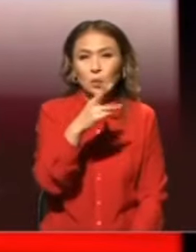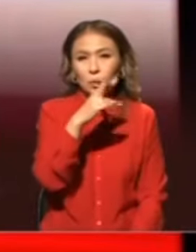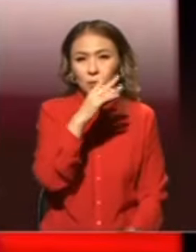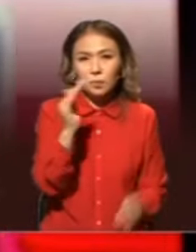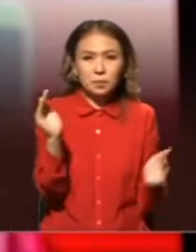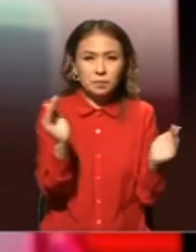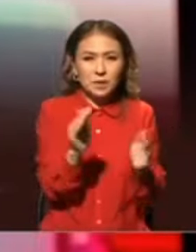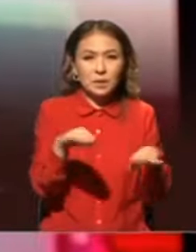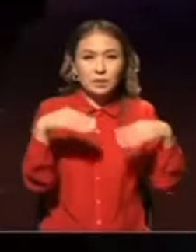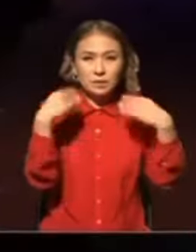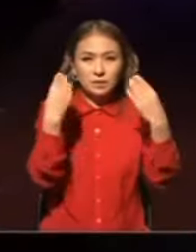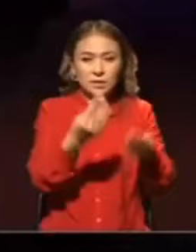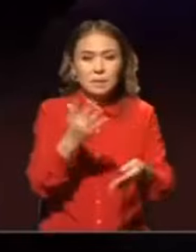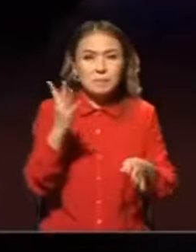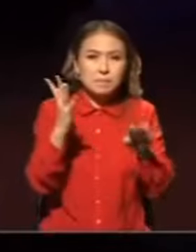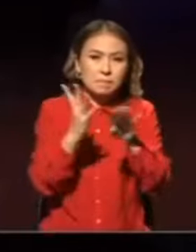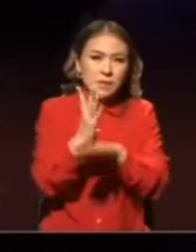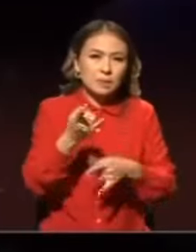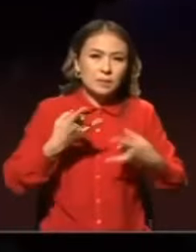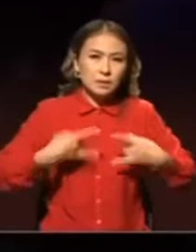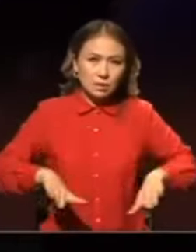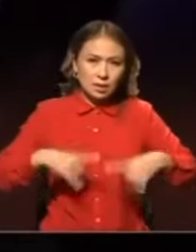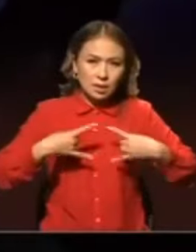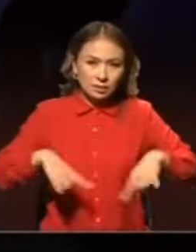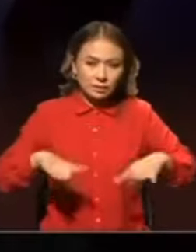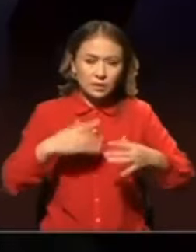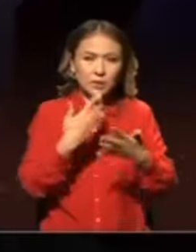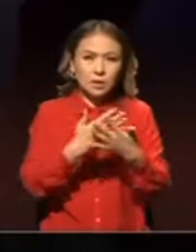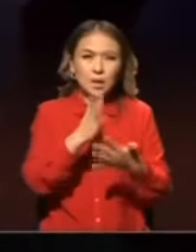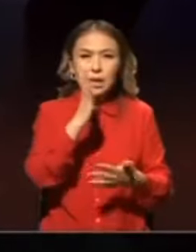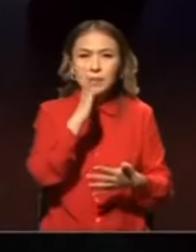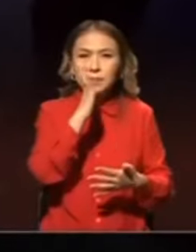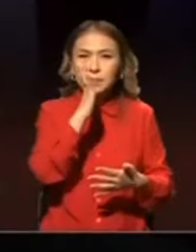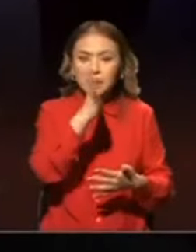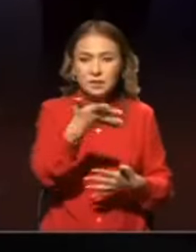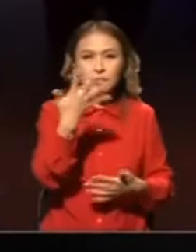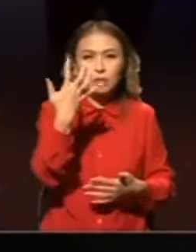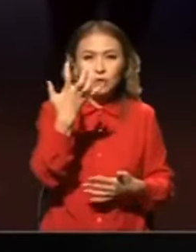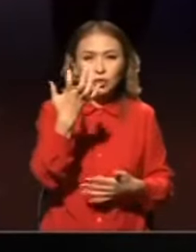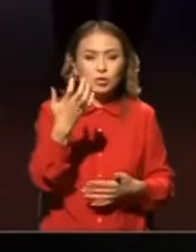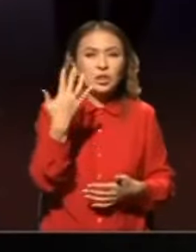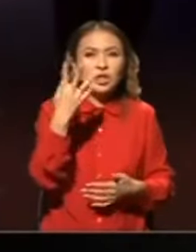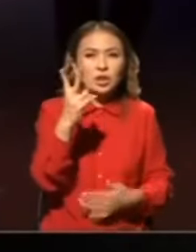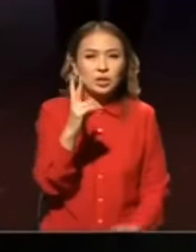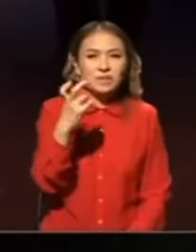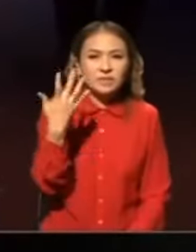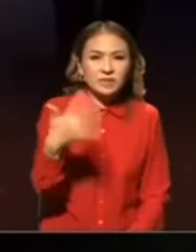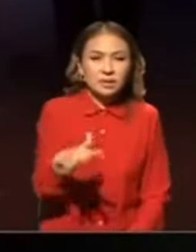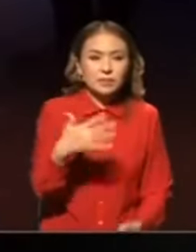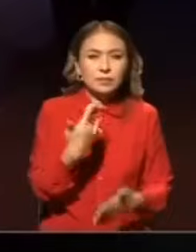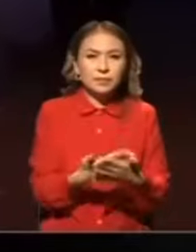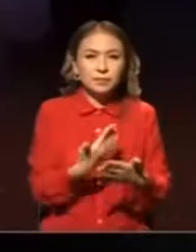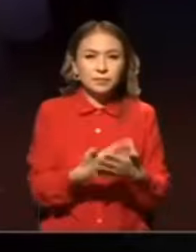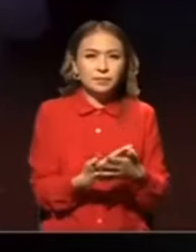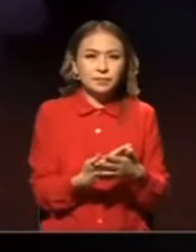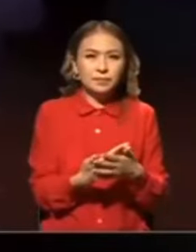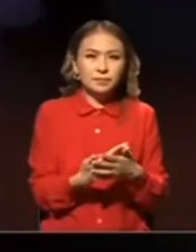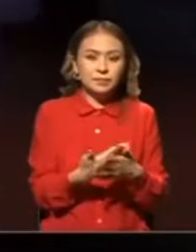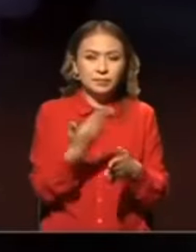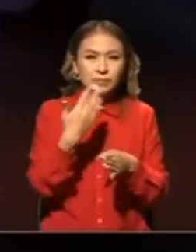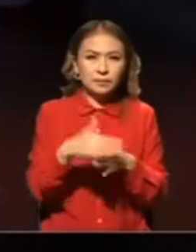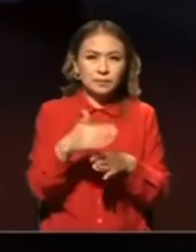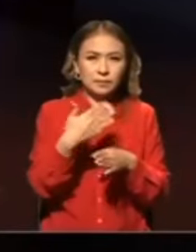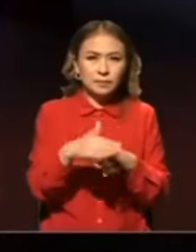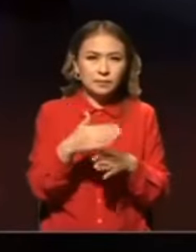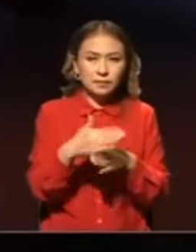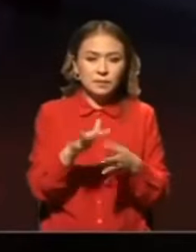болса 7 жылға 5 рет төл алады. 5 жылда 500 қозының 250-і жаңағы несие